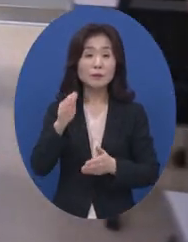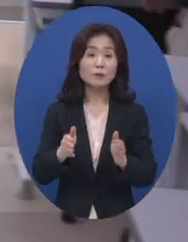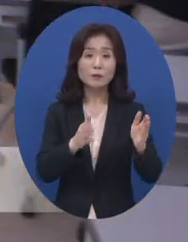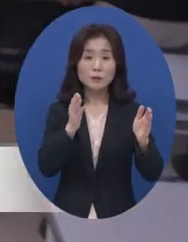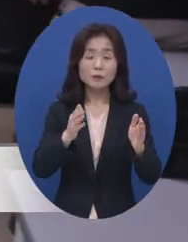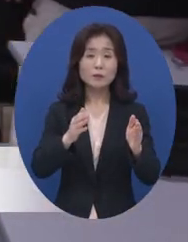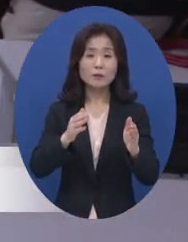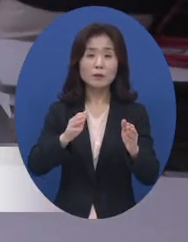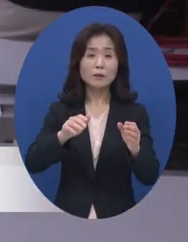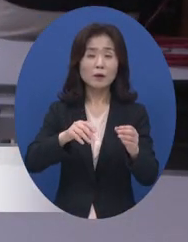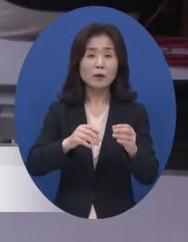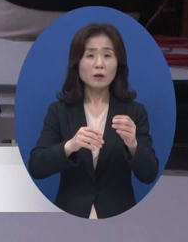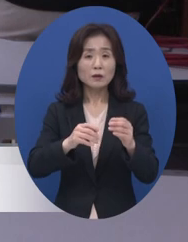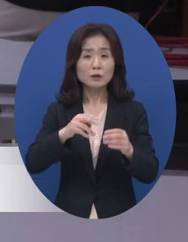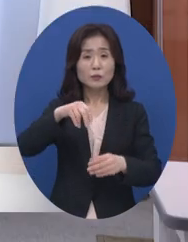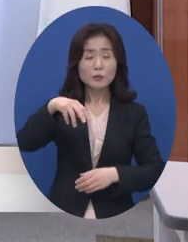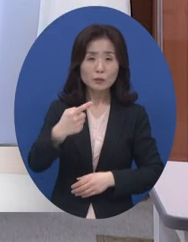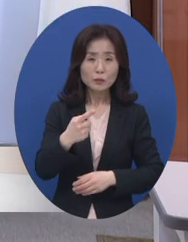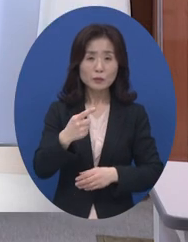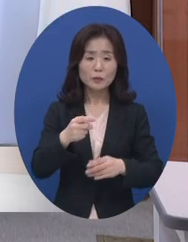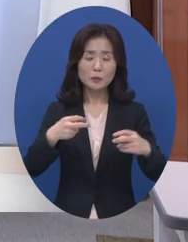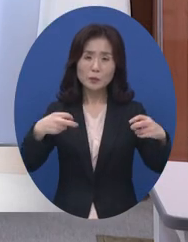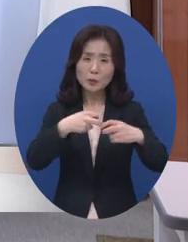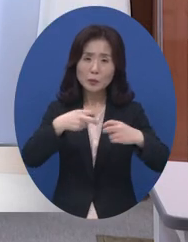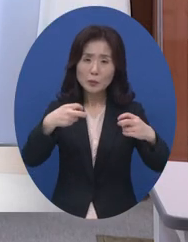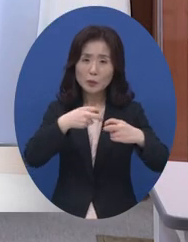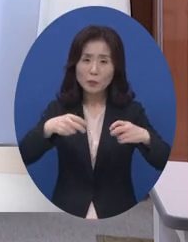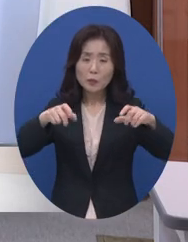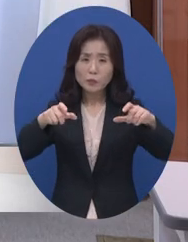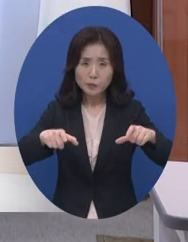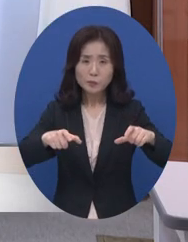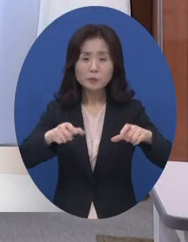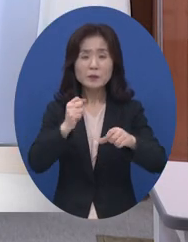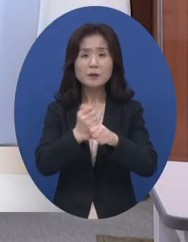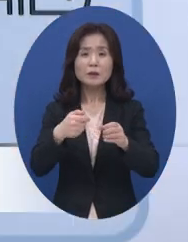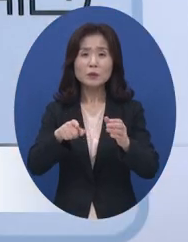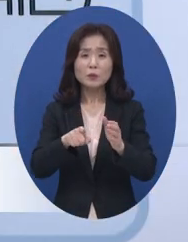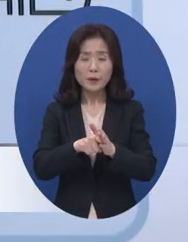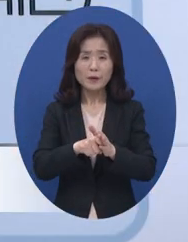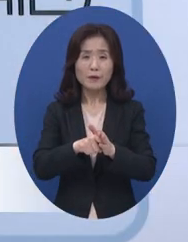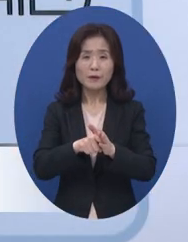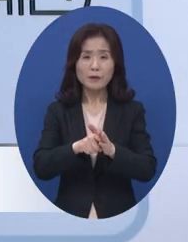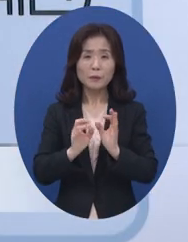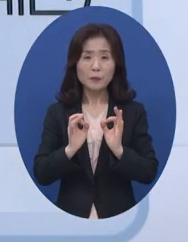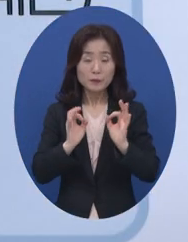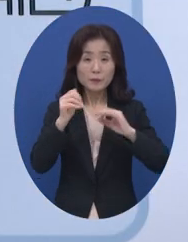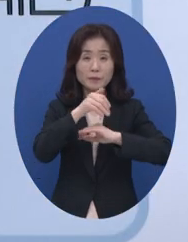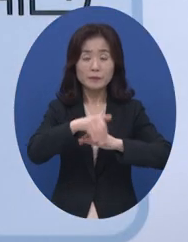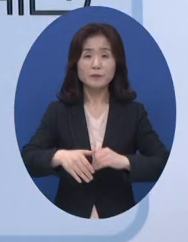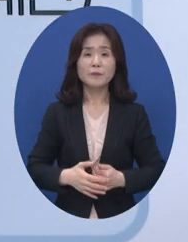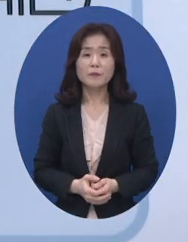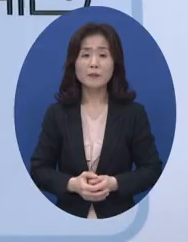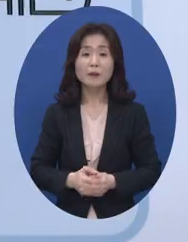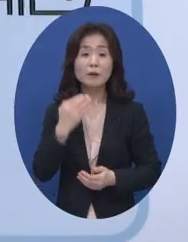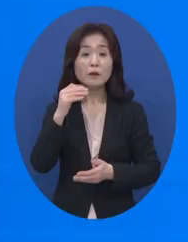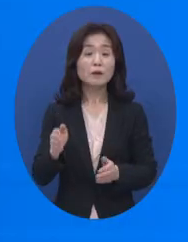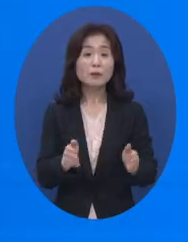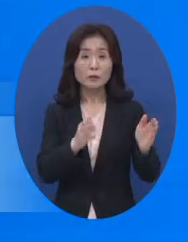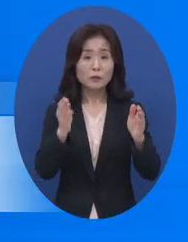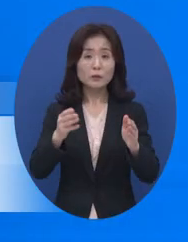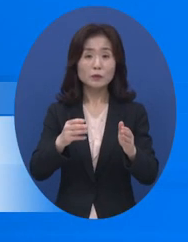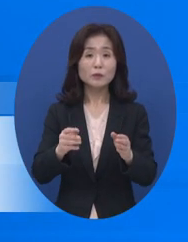친환경적 수소 교통 인프라 구축을 위한 수소 교통 복합기 g 를 구축할 방침입니다 경기도는